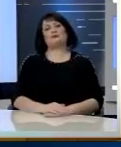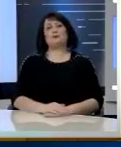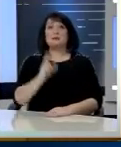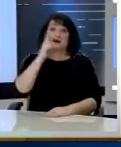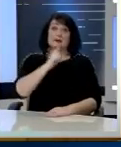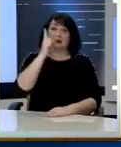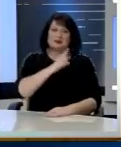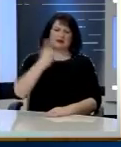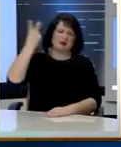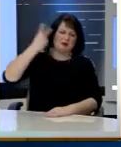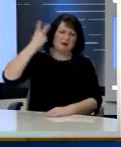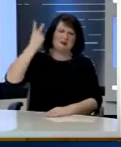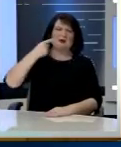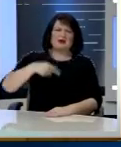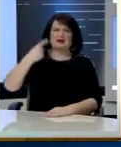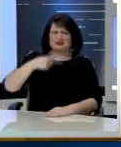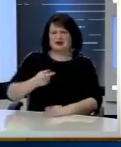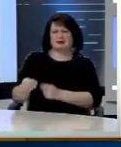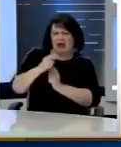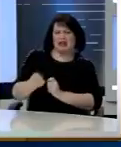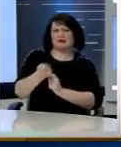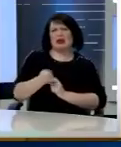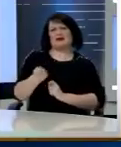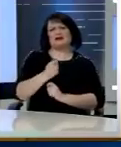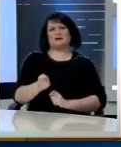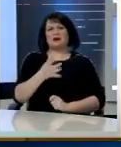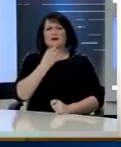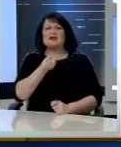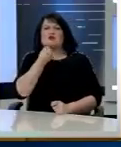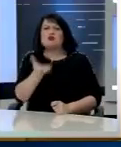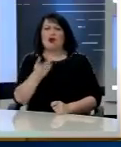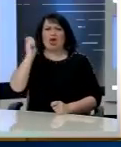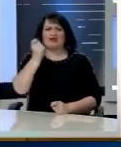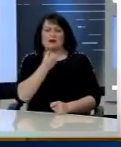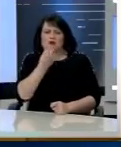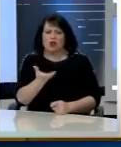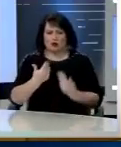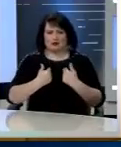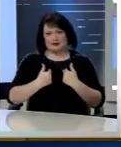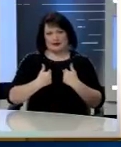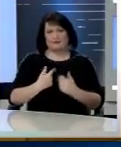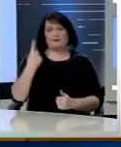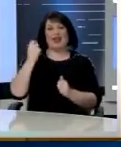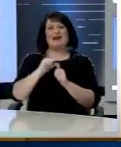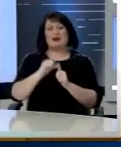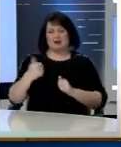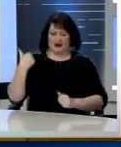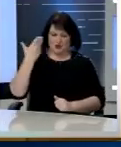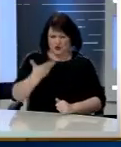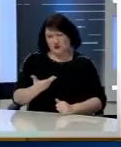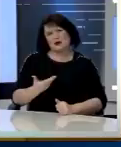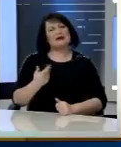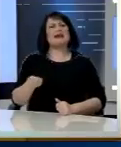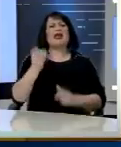ψεύδους, κατασυκοφάντησης, λασπολογίας που φτάνει στα όρια της εθνικής μειοδοσίας. Επί ένα μήνα έχετε